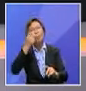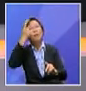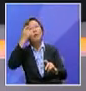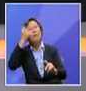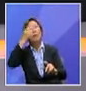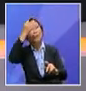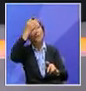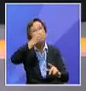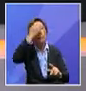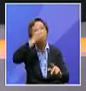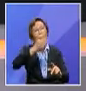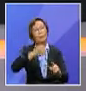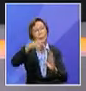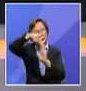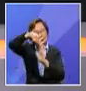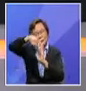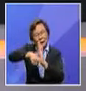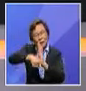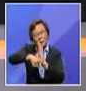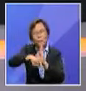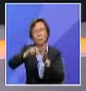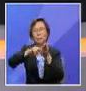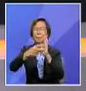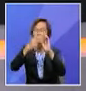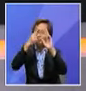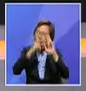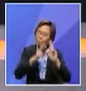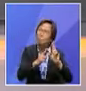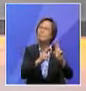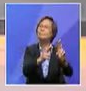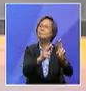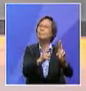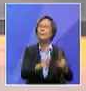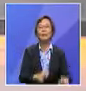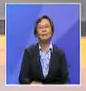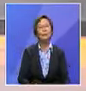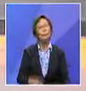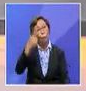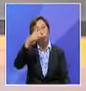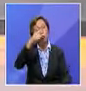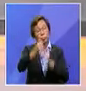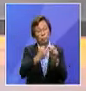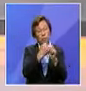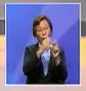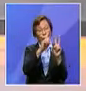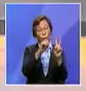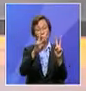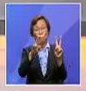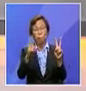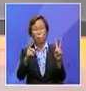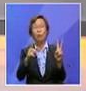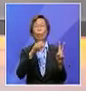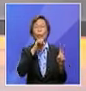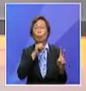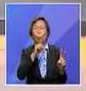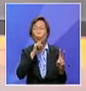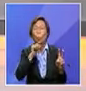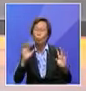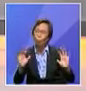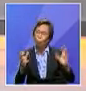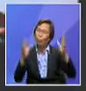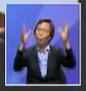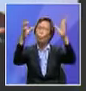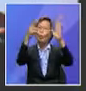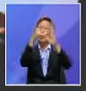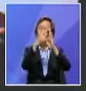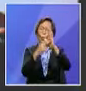kepada falsafahnya yang lebih mendalam. Penghormatan juga. Penghormatan. Ya, Datuk. Ya. Juga untuk tahun ini usia ataupun sempena dengan sambutan